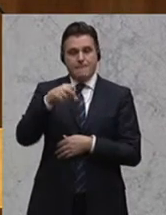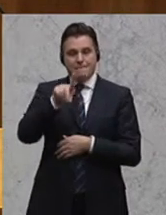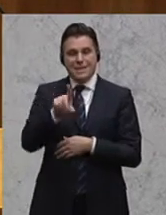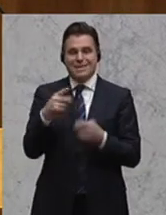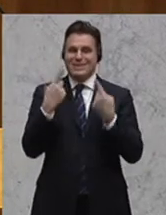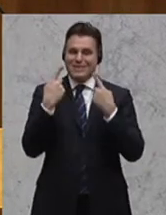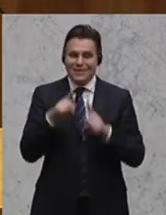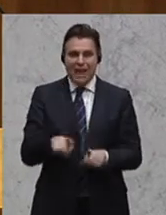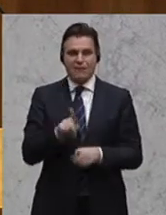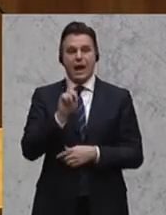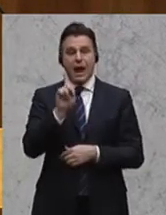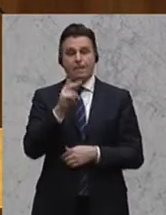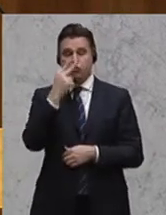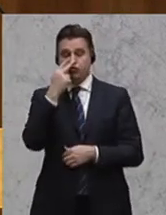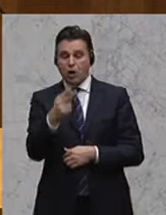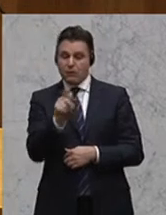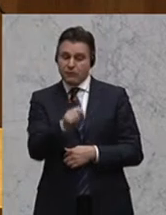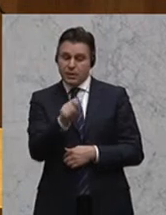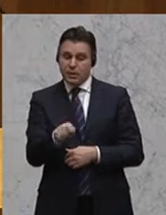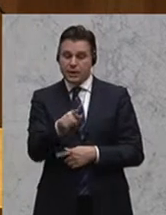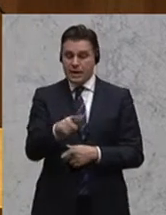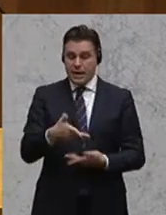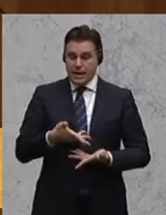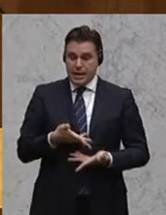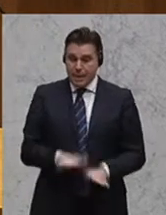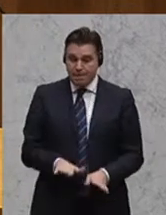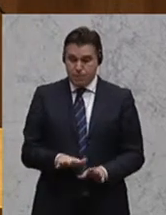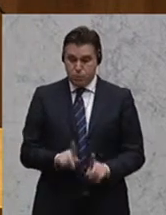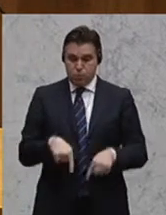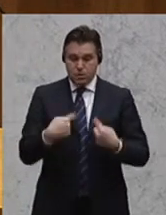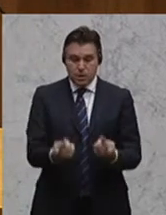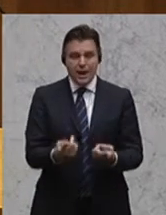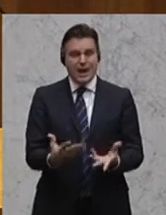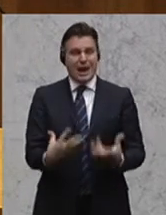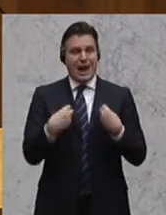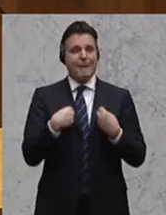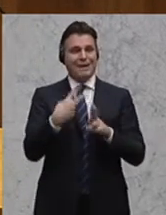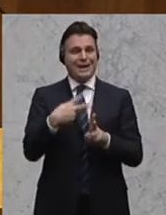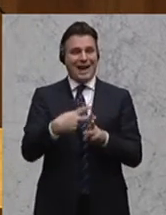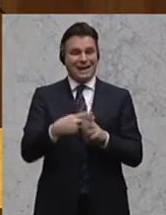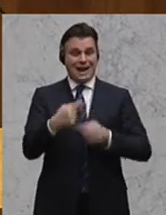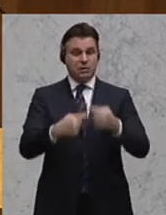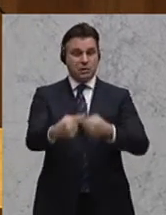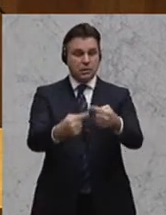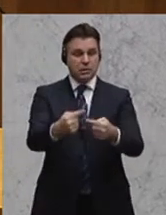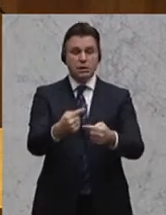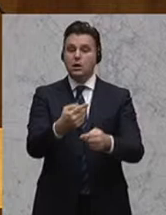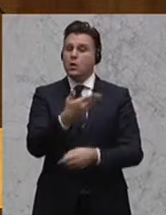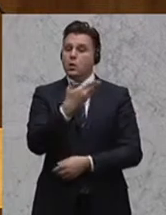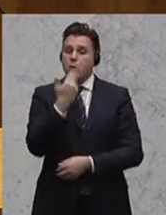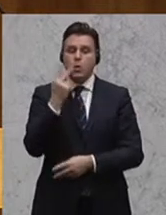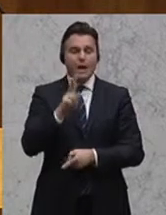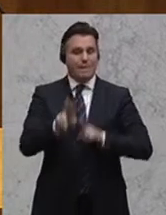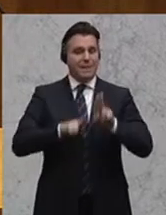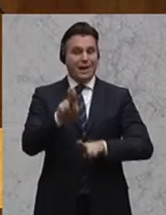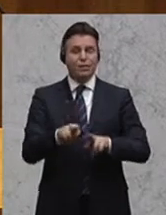werden darf, um zu vermeiden, dass nach der Geburt eine Erbkrankheit auftritt, die grundsätzlich nicht behandelbar ist und